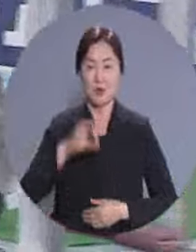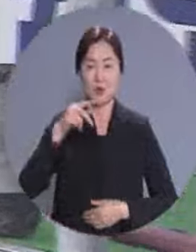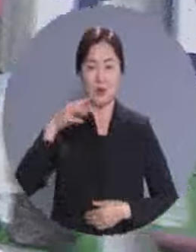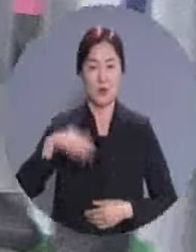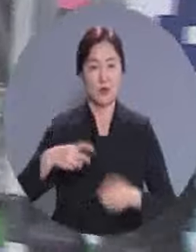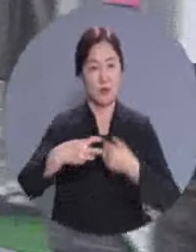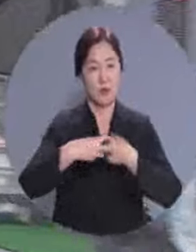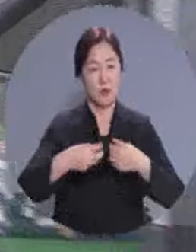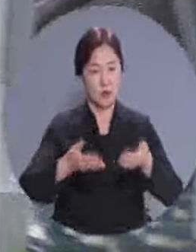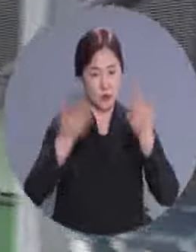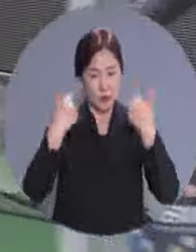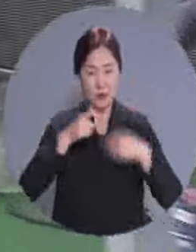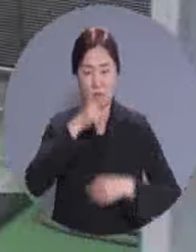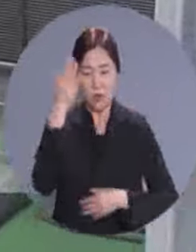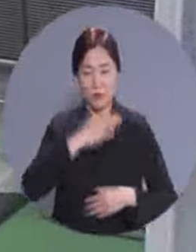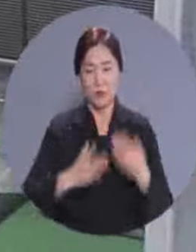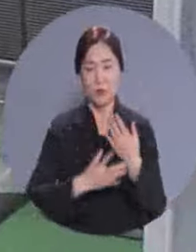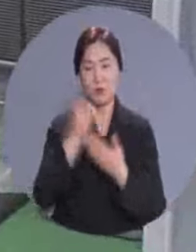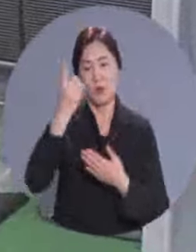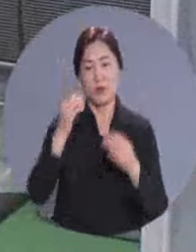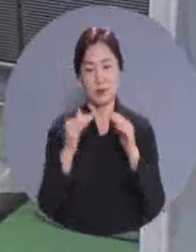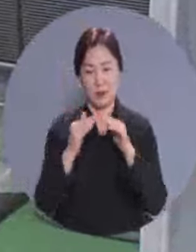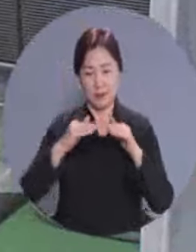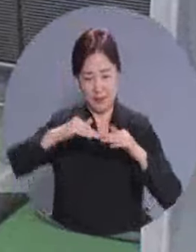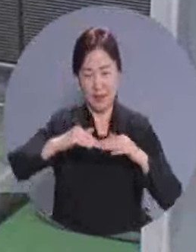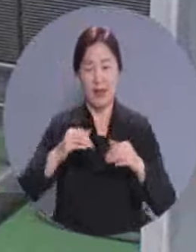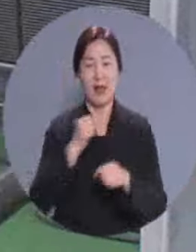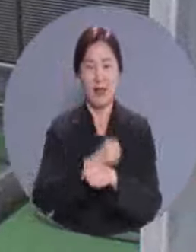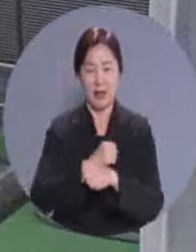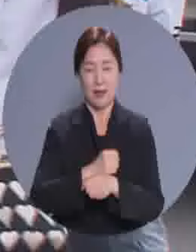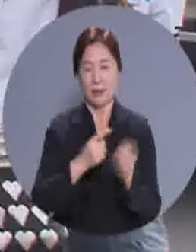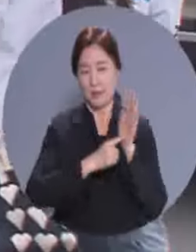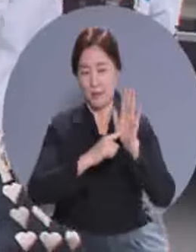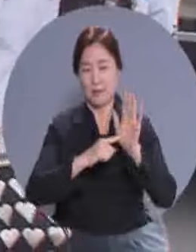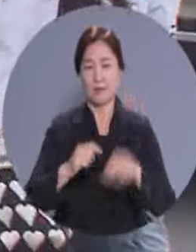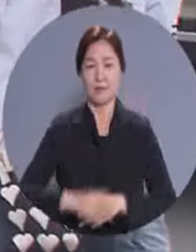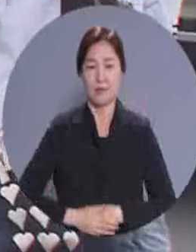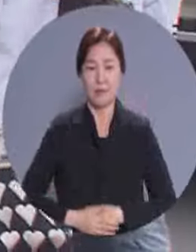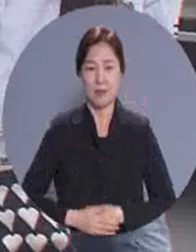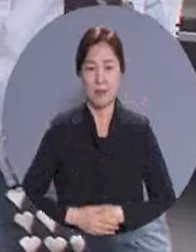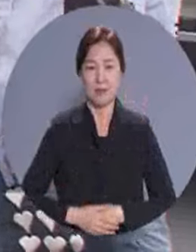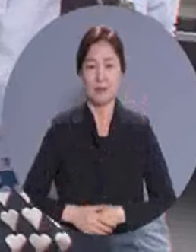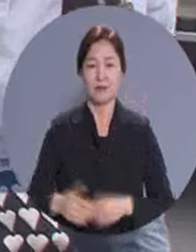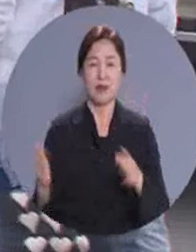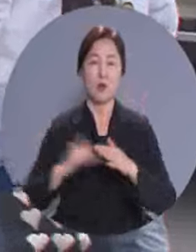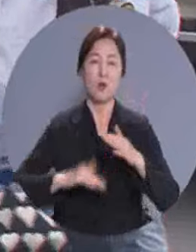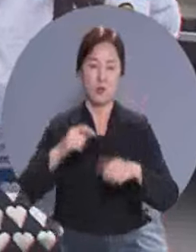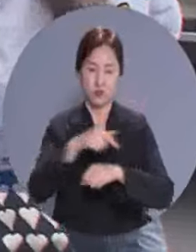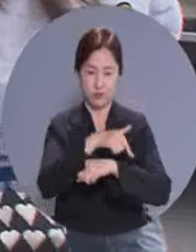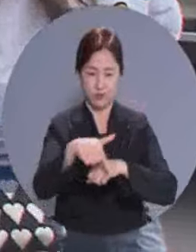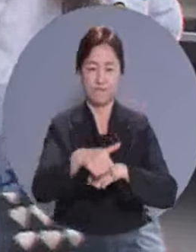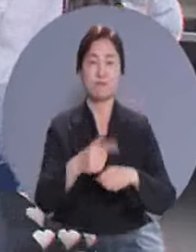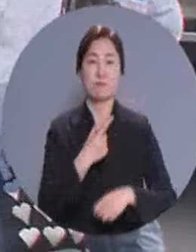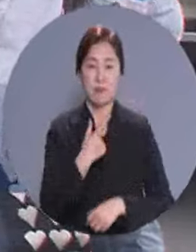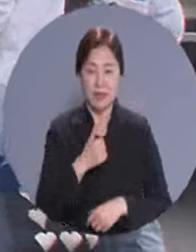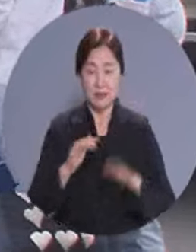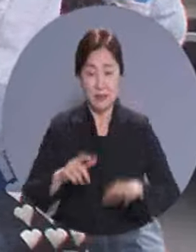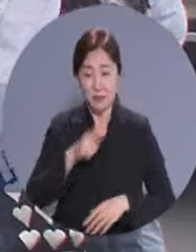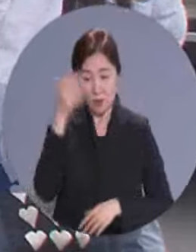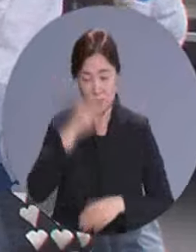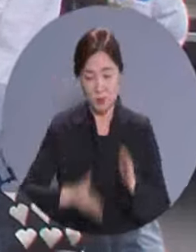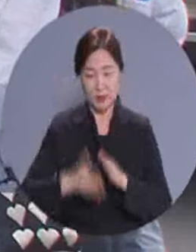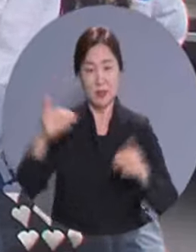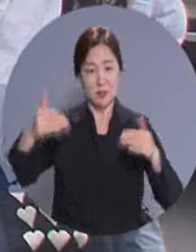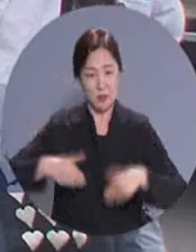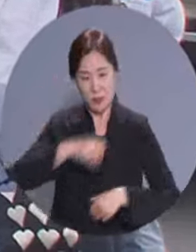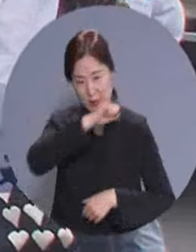유치와 여수시 통합청사 건립에도 자신감을 드러냈습니다. 기획재정부 출신으로서 우리 시가 필요로 하는 많은 예산을